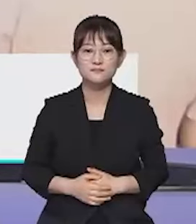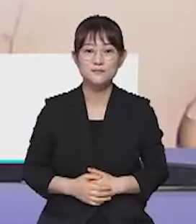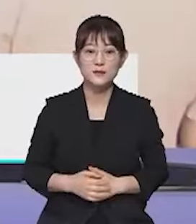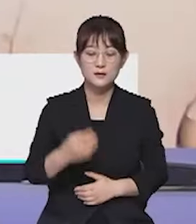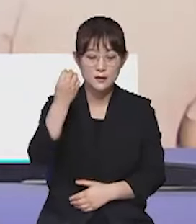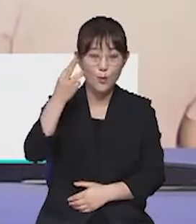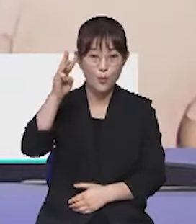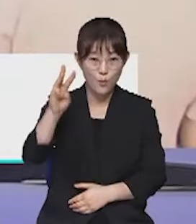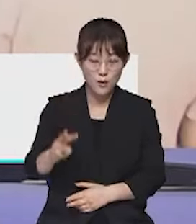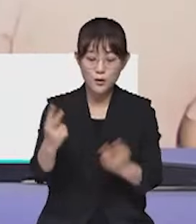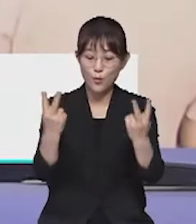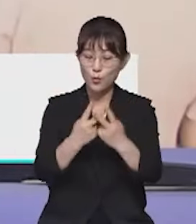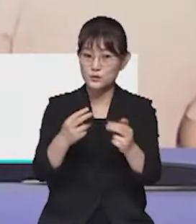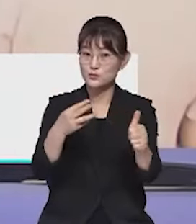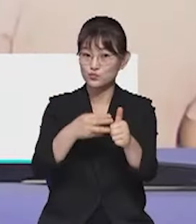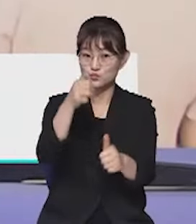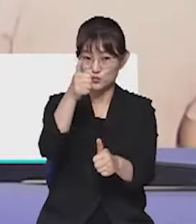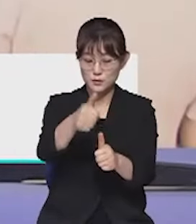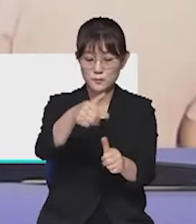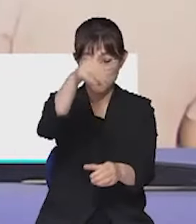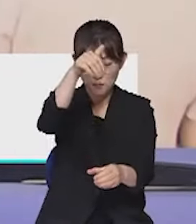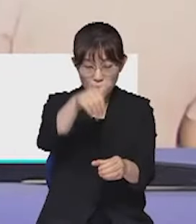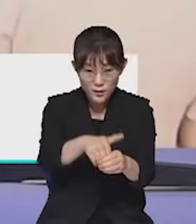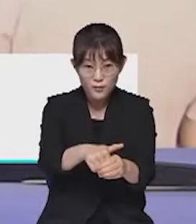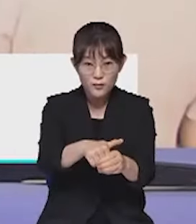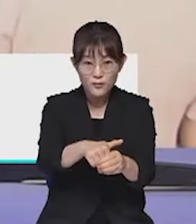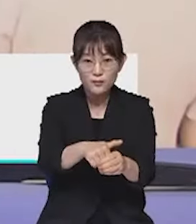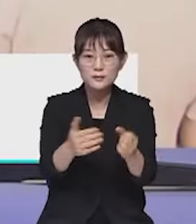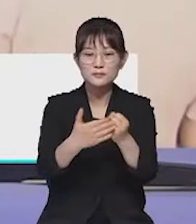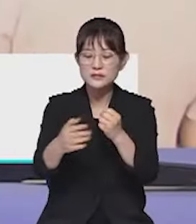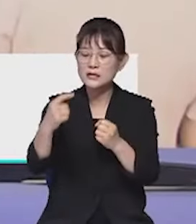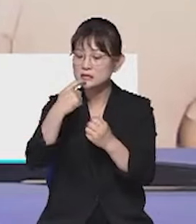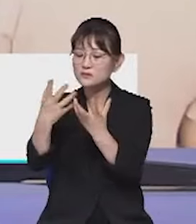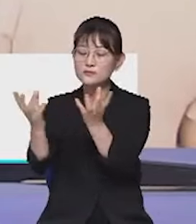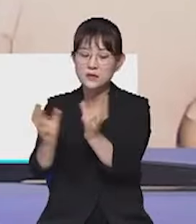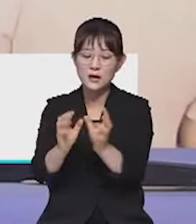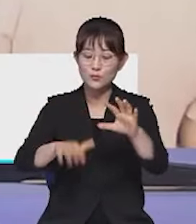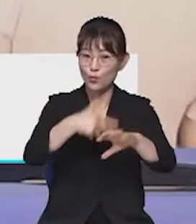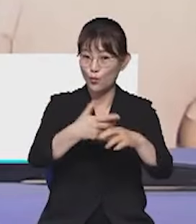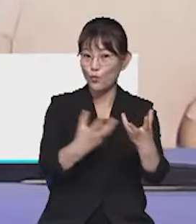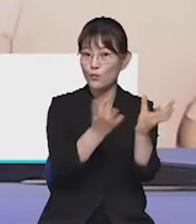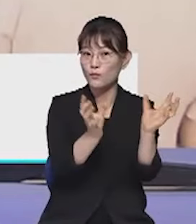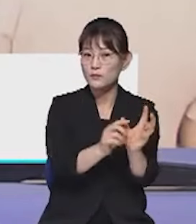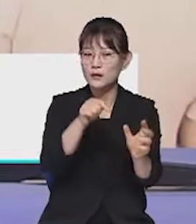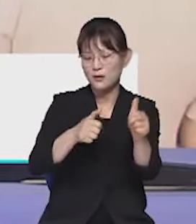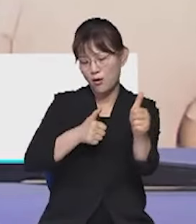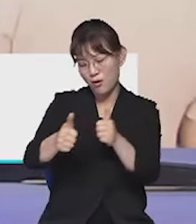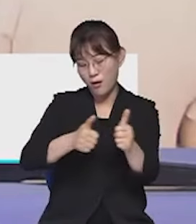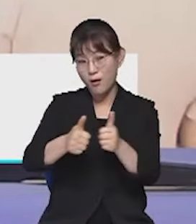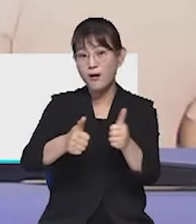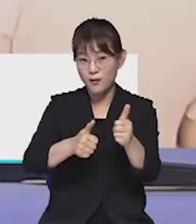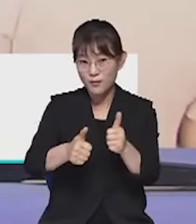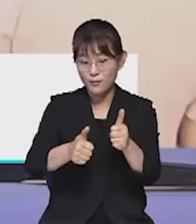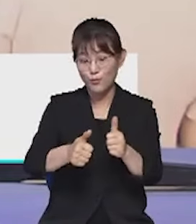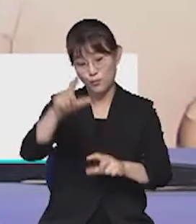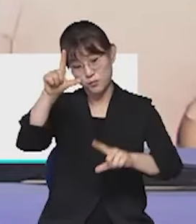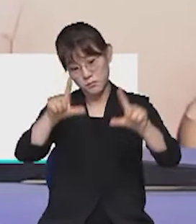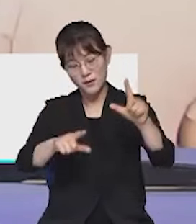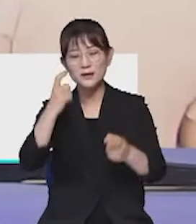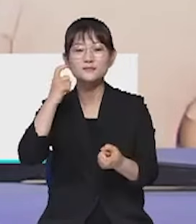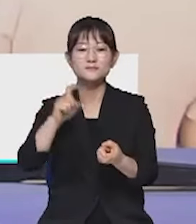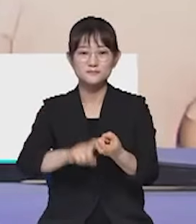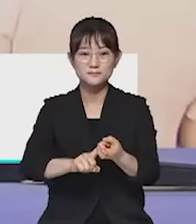이처럼 연관군수와 곡성군수를 두고 더불어민주당과 조국혁신당이 물러설 수 없는 승부에 나서며 큰 관심을 끌고